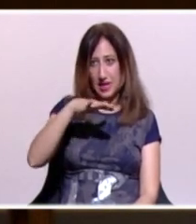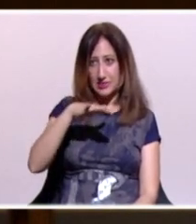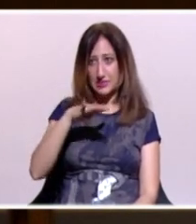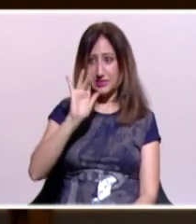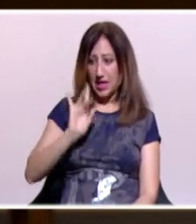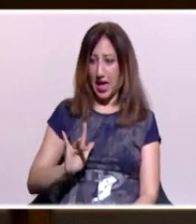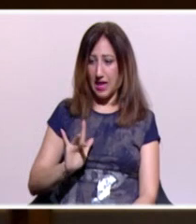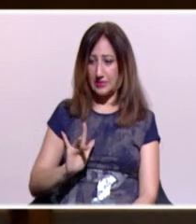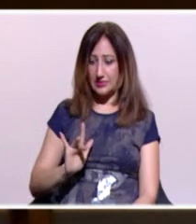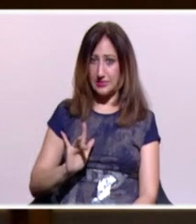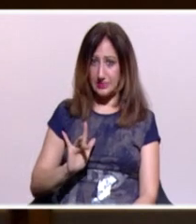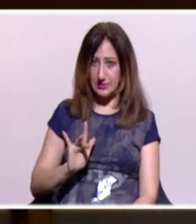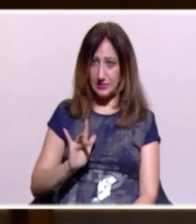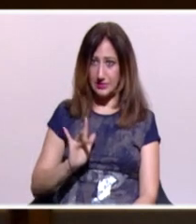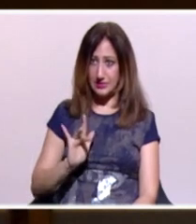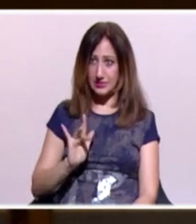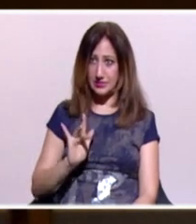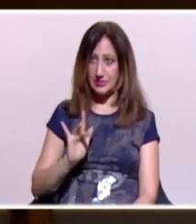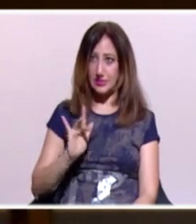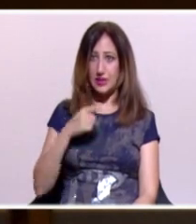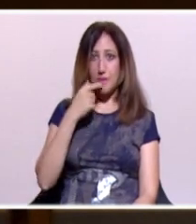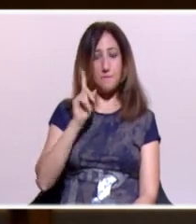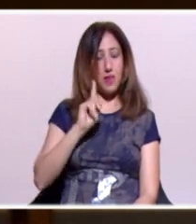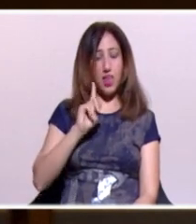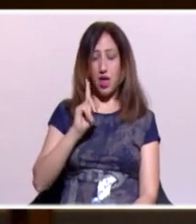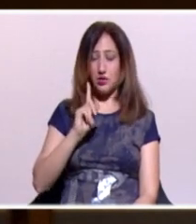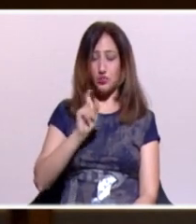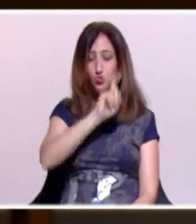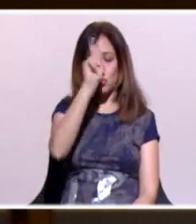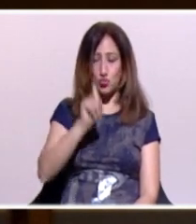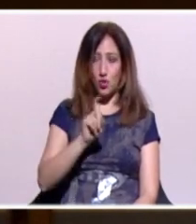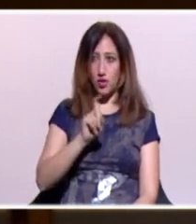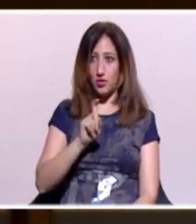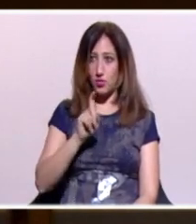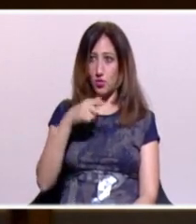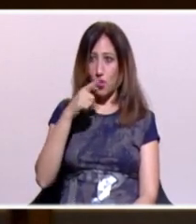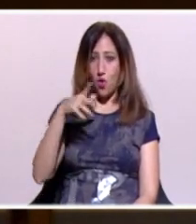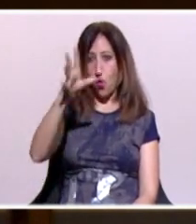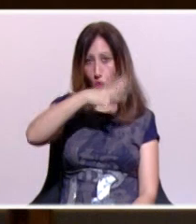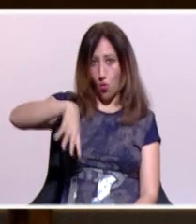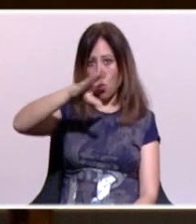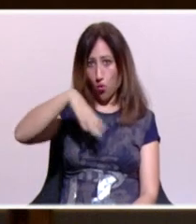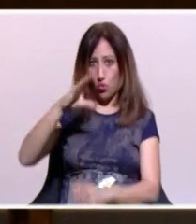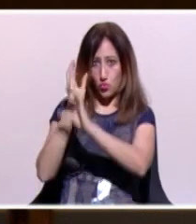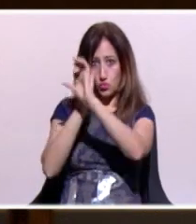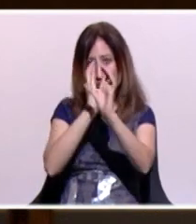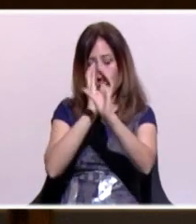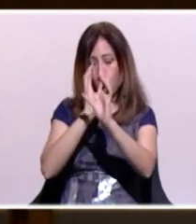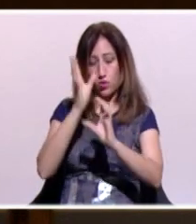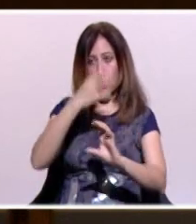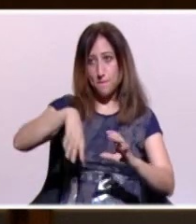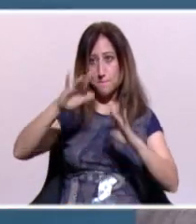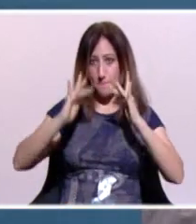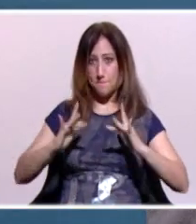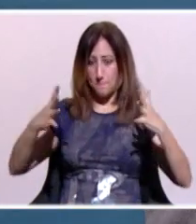والفنانين مش قاعدين مع بعض، خصوصا في الميديا في الميديامات يعني. السؤال، انتوا صورتوه كله بكل احجامه وانتوا مع